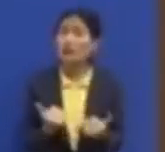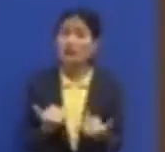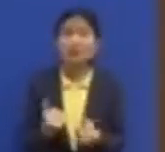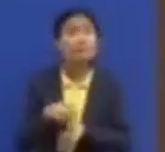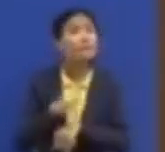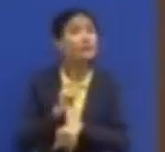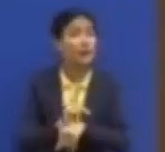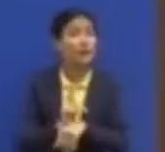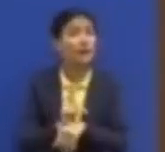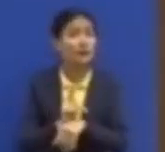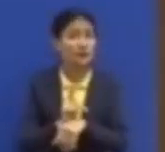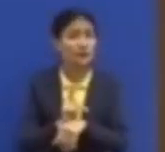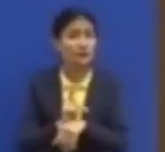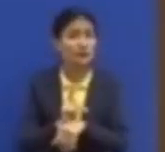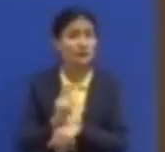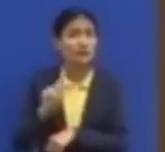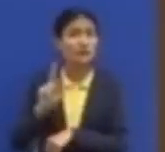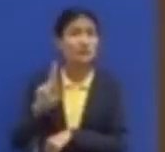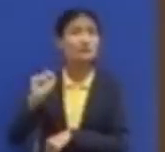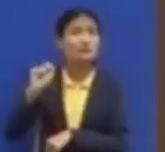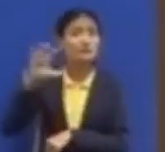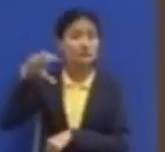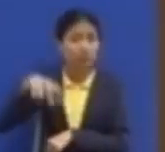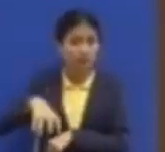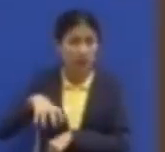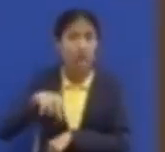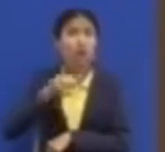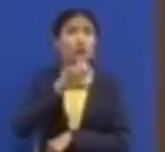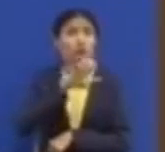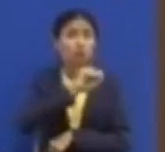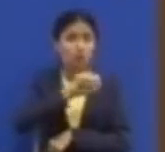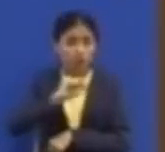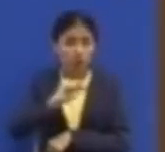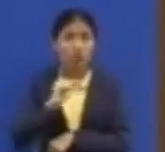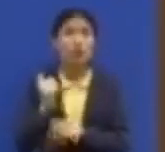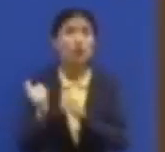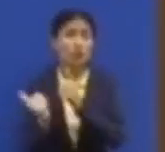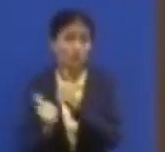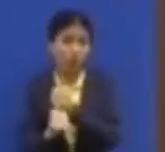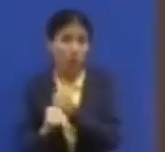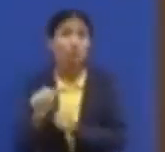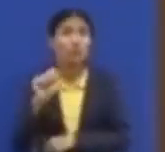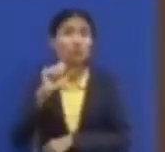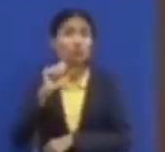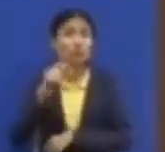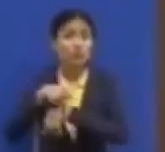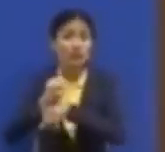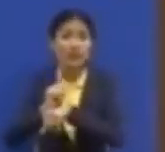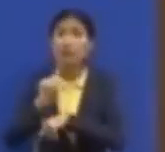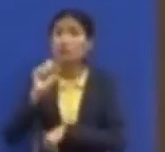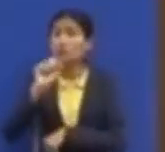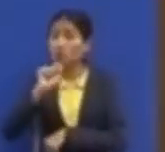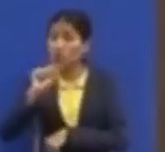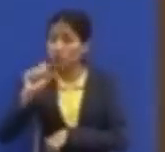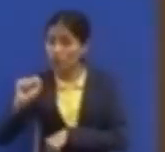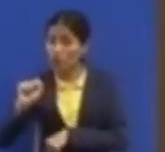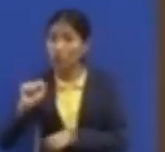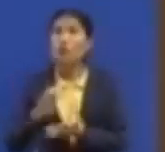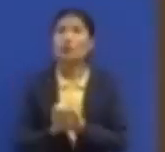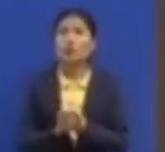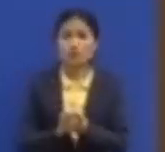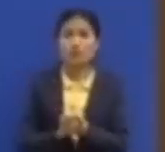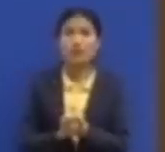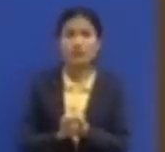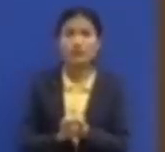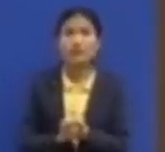าผู้แทนราษฎรรองประธานสภาผู้แทนราษฎรที่จะได้ทำหน้าที่หลังจากที่ได้รับเลือก